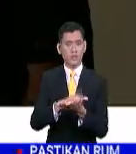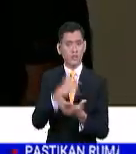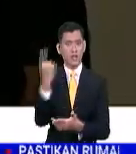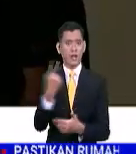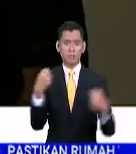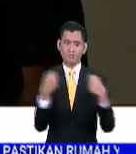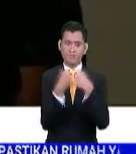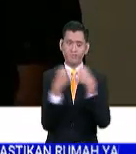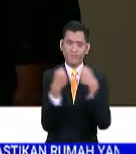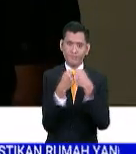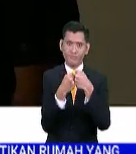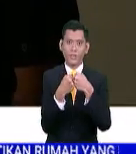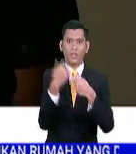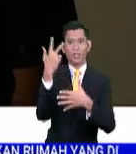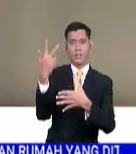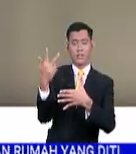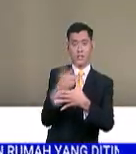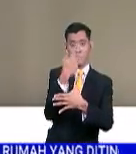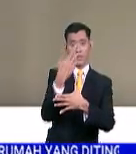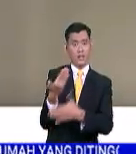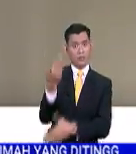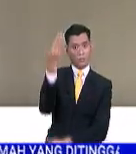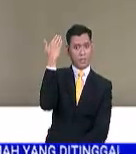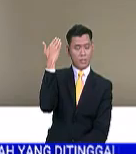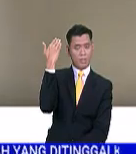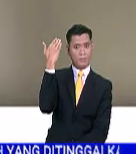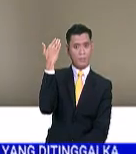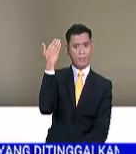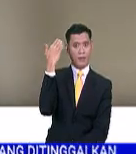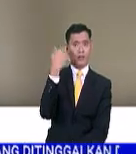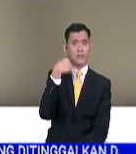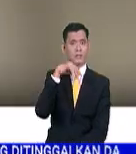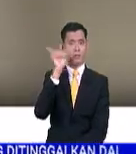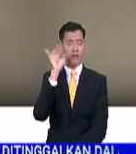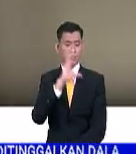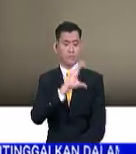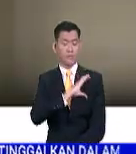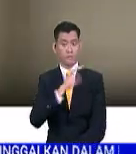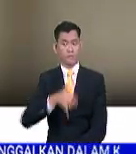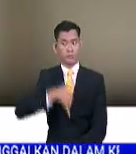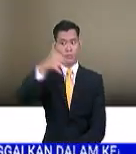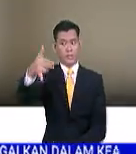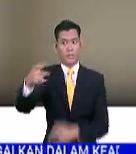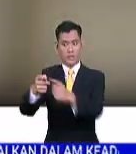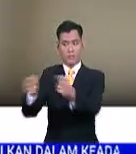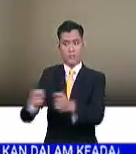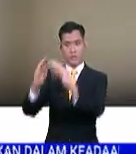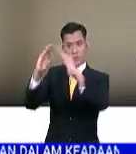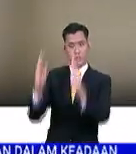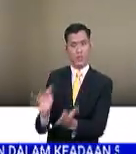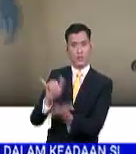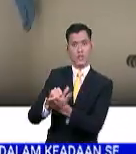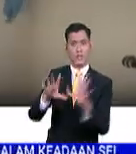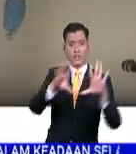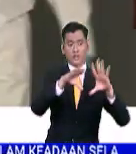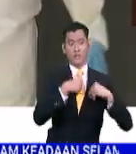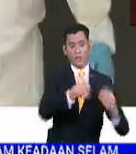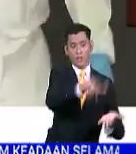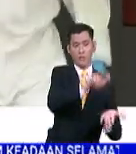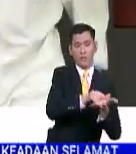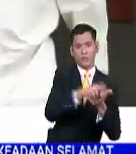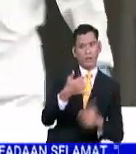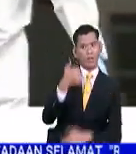sering bergaduh sejak 3 bulan lepas. Semalam pihak polis bergegas ke lokasi selepas menerima laporan daripada ibu